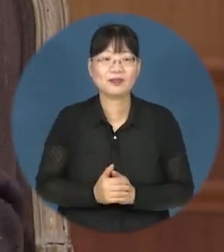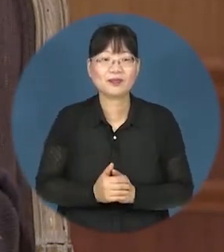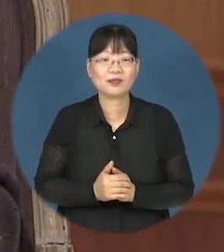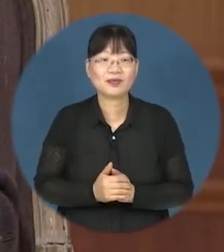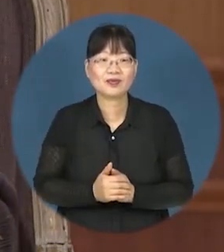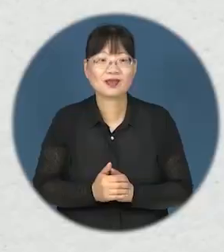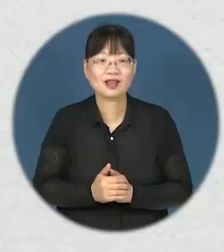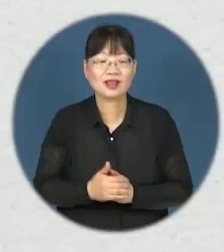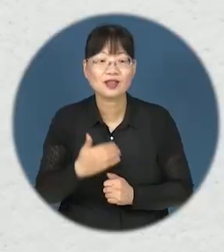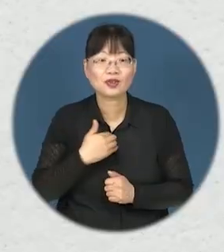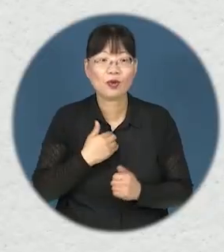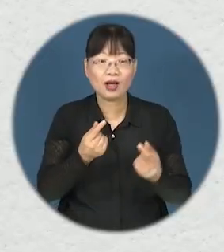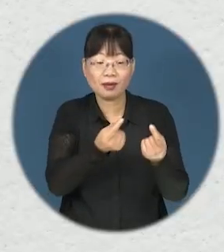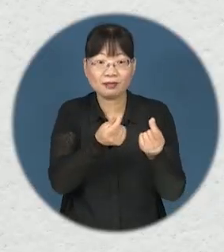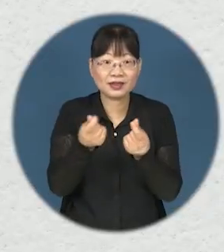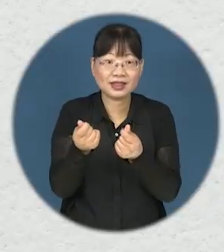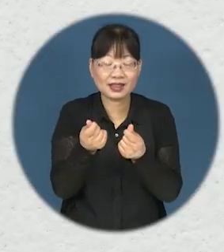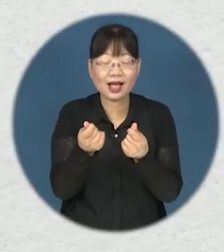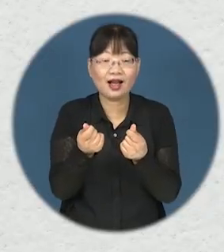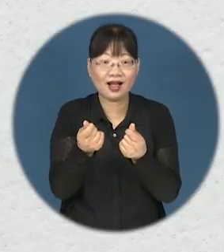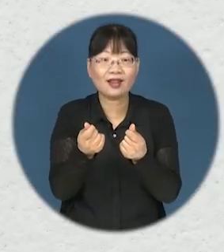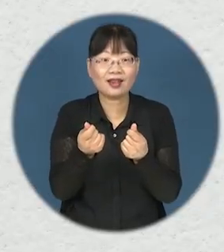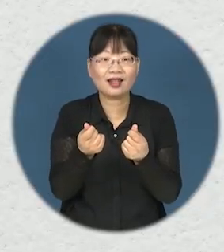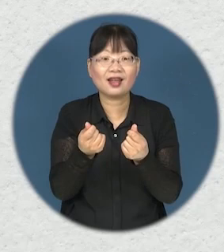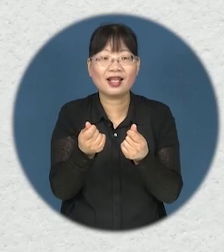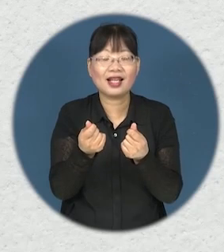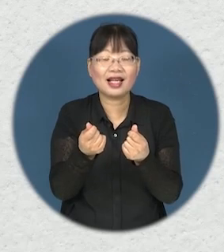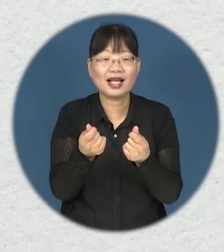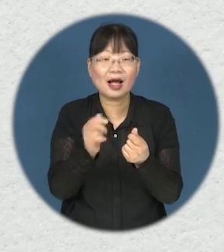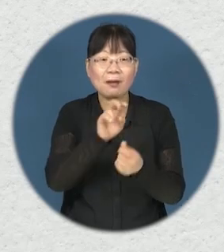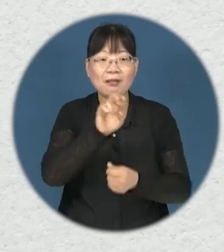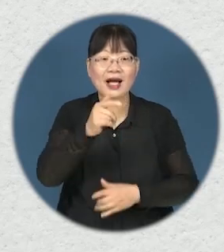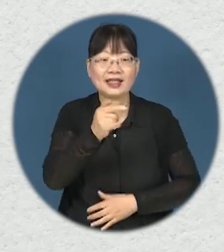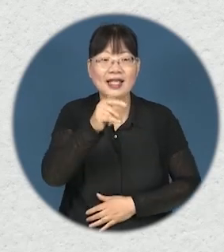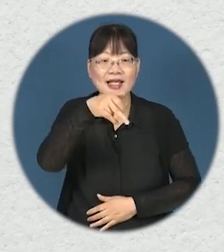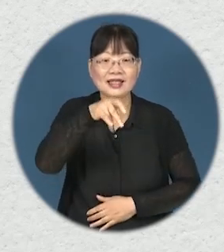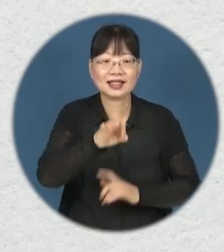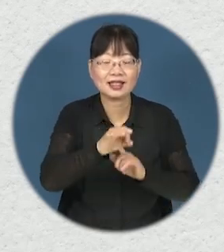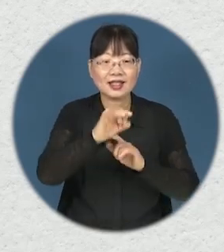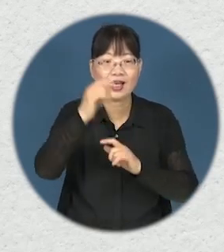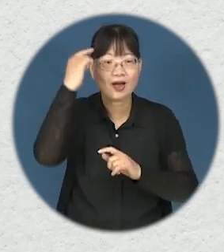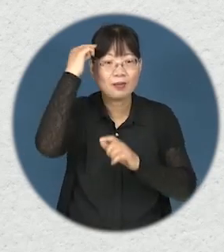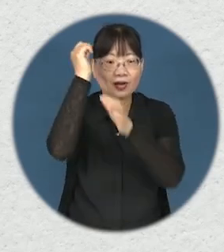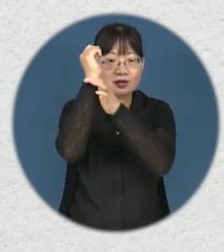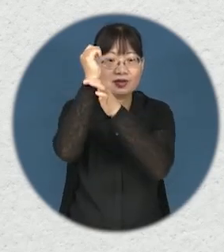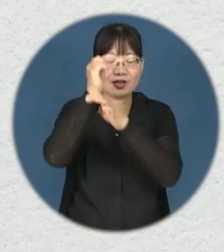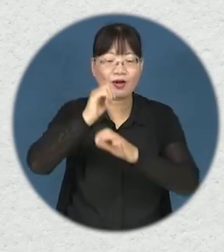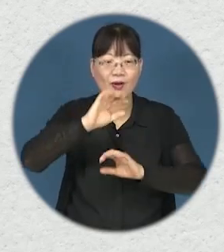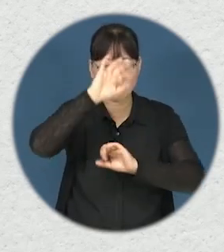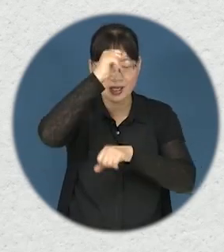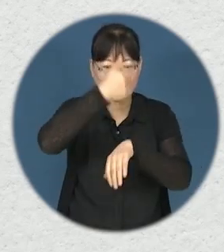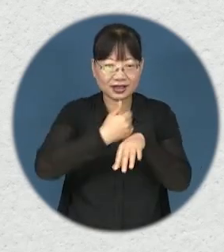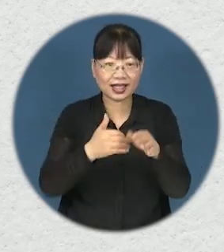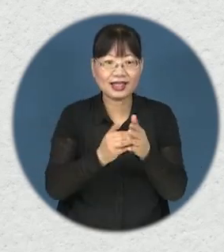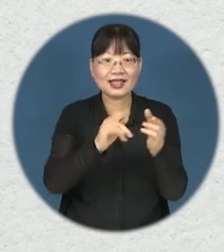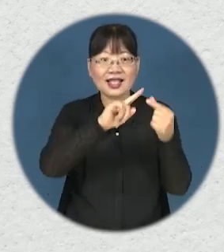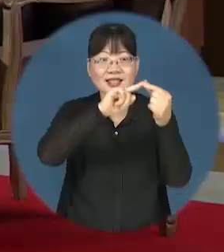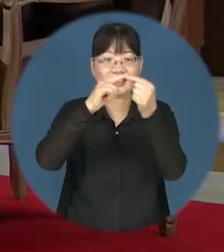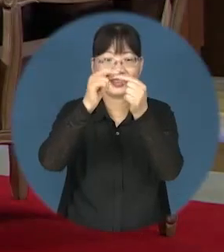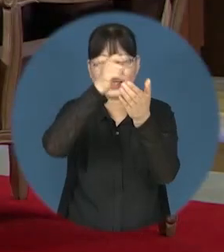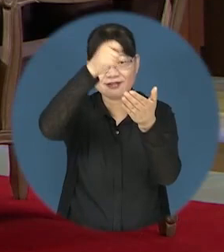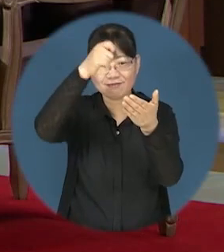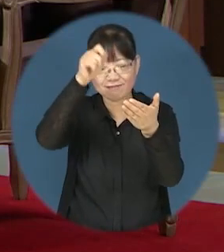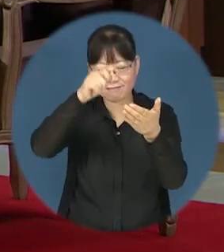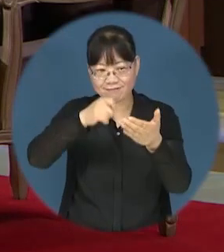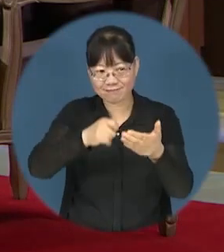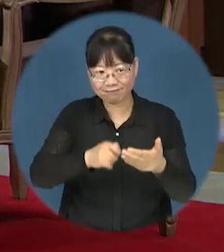마네킹에 저와 비슷한 마네킹에 머리부터 발끝까지 글씨를 써 써 요렇게 뺀 돌아서 저희의 그 실체가 바래